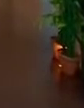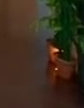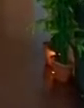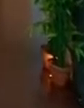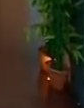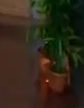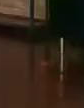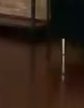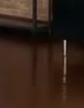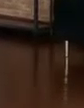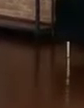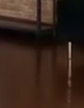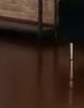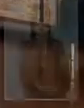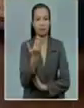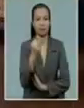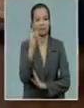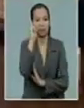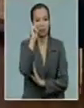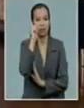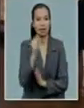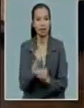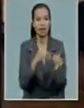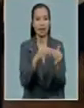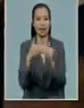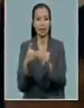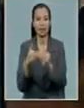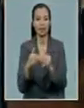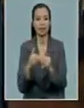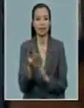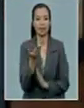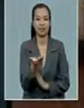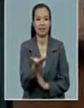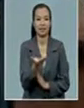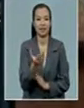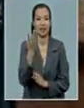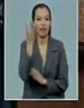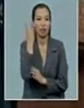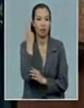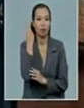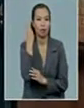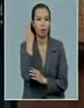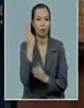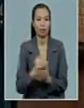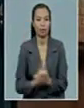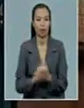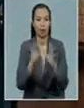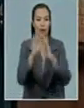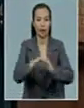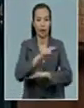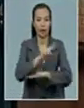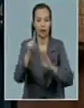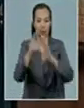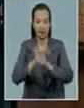9:21 น.นะคะคุณผู้ชมอยู่กับรายการทันข่าวเช้าค่ะช่วงนี้พาคุณผู้ชมมาติดตามบรรยากาศกันหน่อยนะคะเมื่อวานนี้เป็นวันคล้ายวันเกิดท่าน